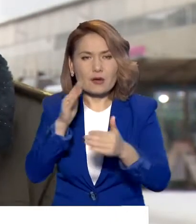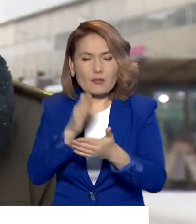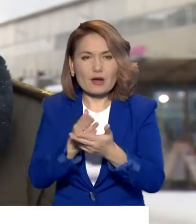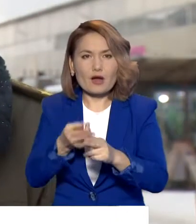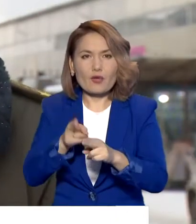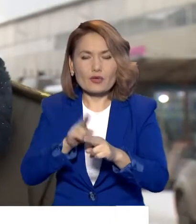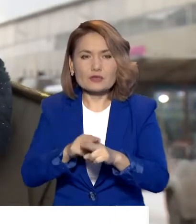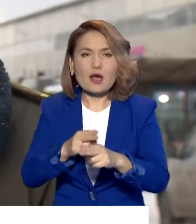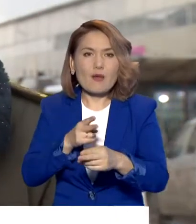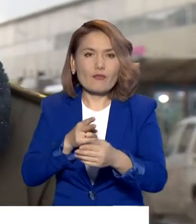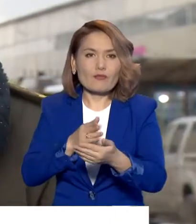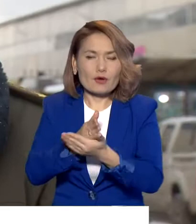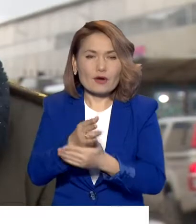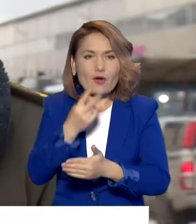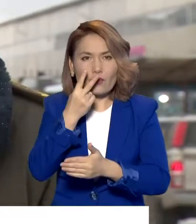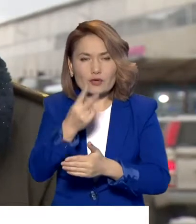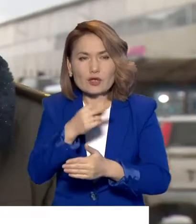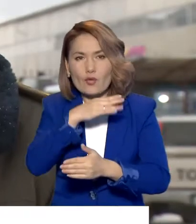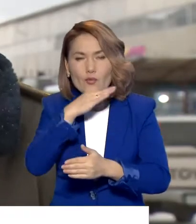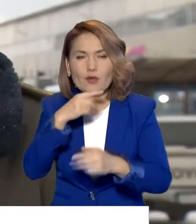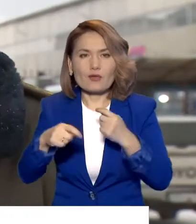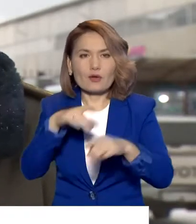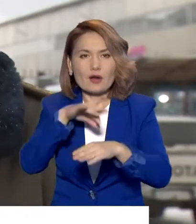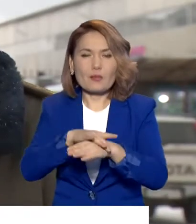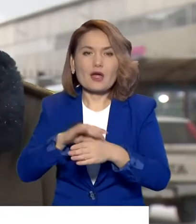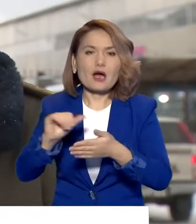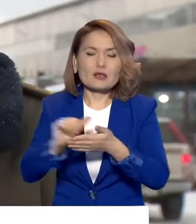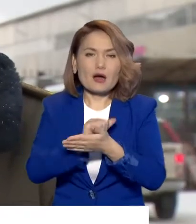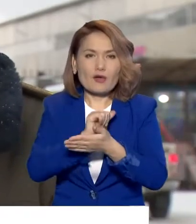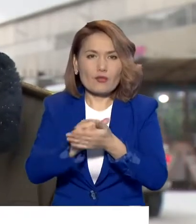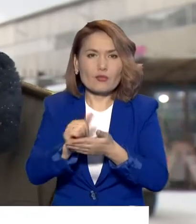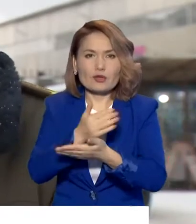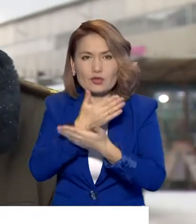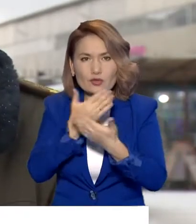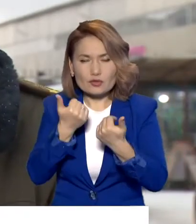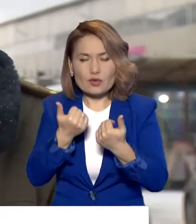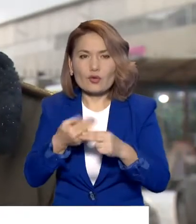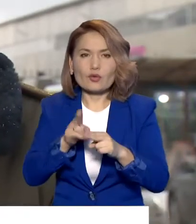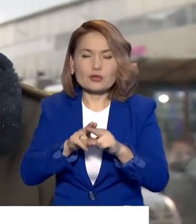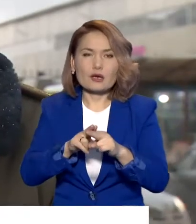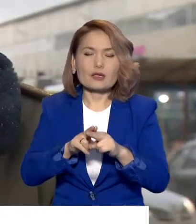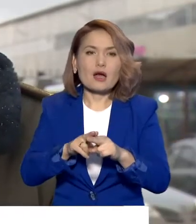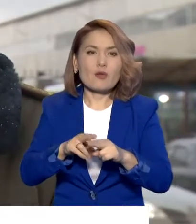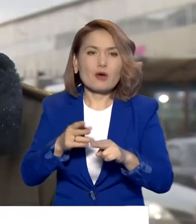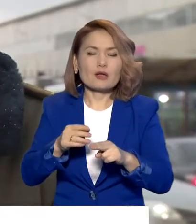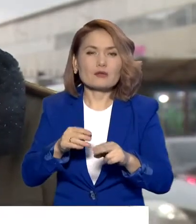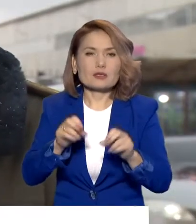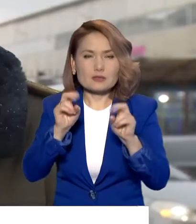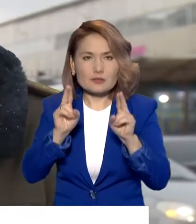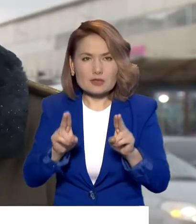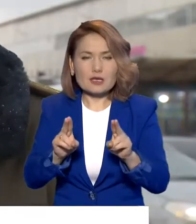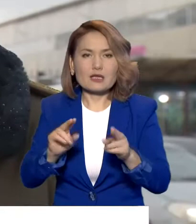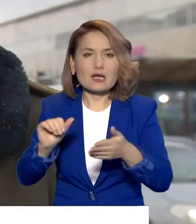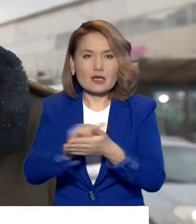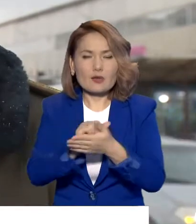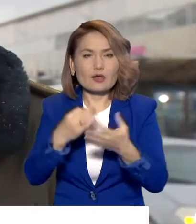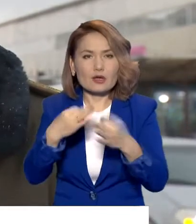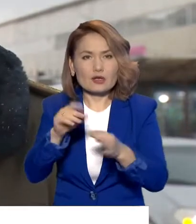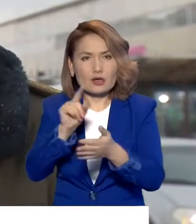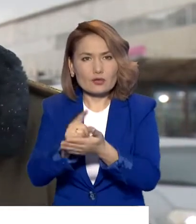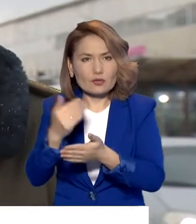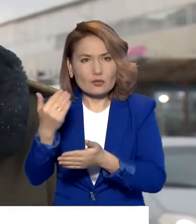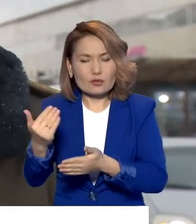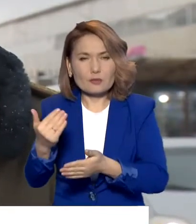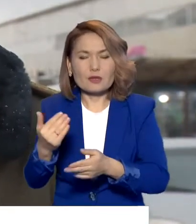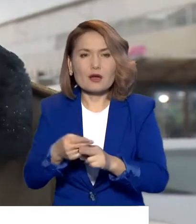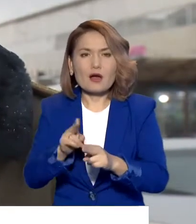кіріп сұрайтын болсаңыздар, оларға жәнегідей сатуға рұқсат берілген, о жерде жән сақтау тәртібі де сақталған, о жерде күнделікті